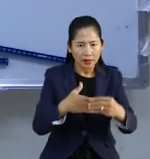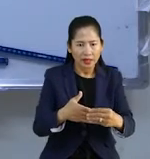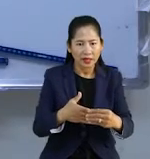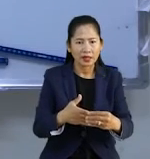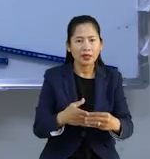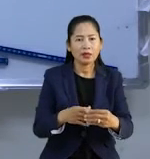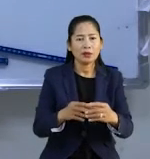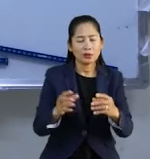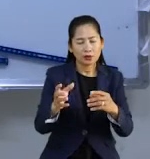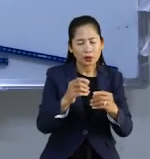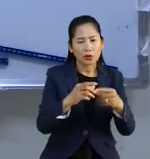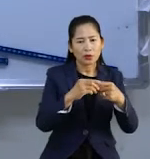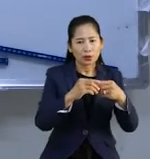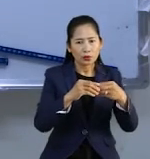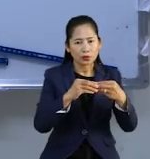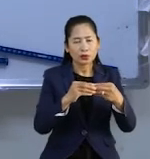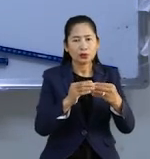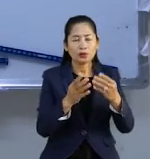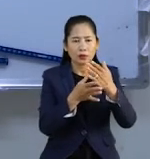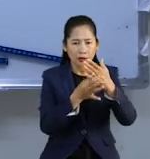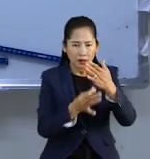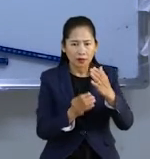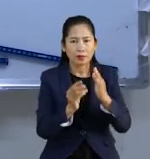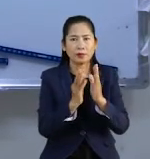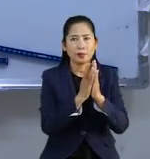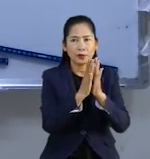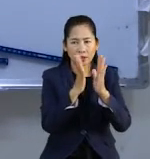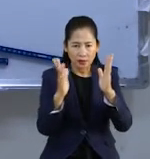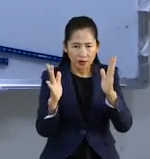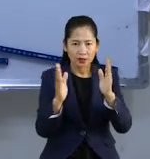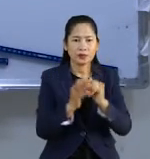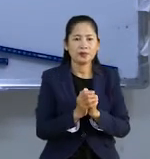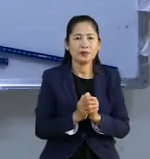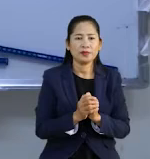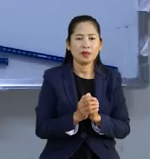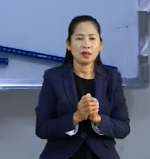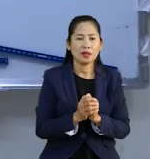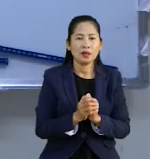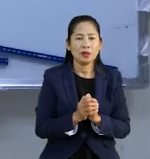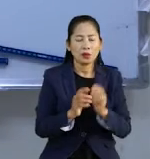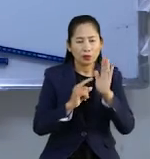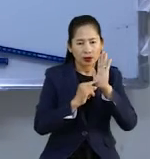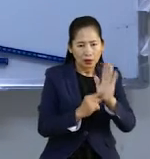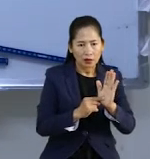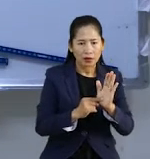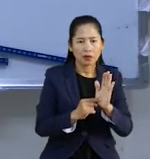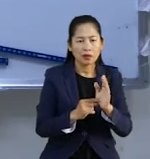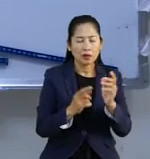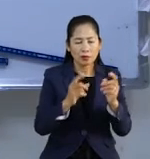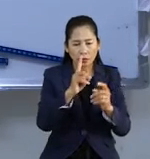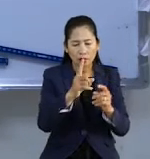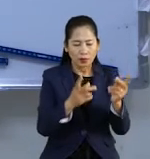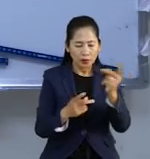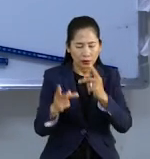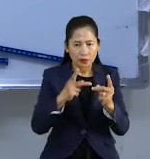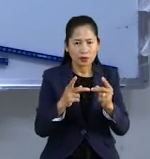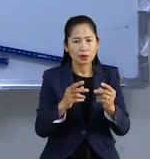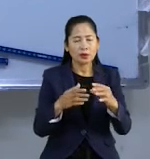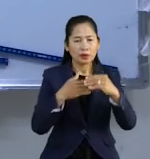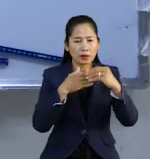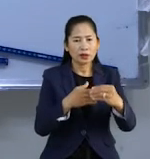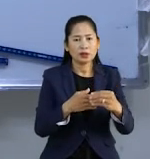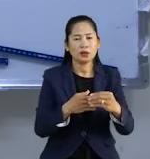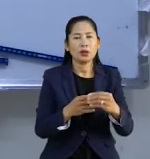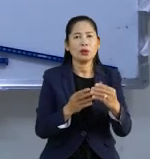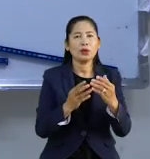นอมคเนียโยจัวตักปีดามเชอติลมาดองเตี้ยอุติฮอมวยปรเจจนนอม